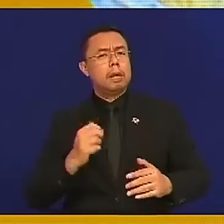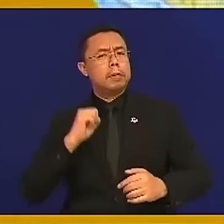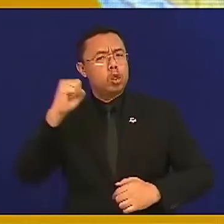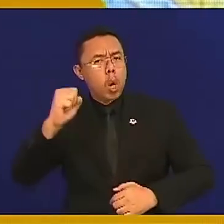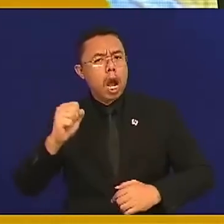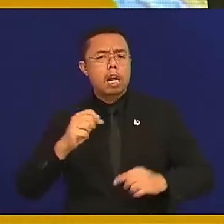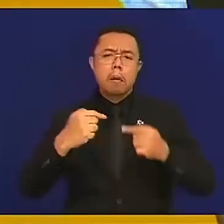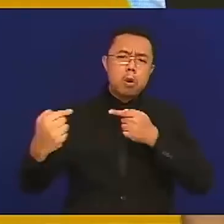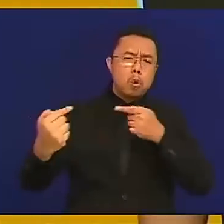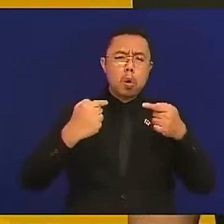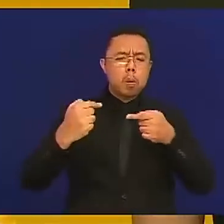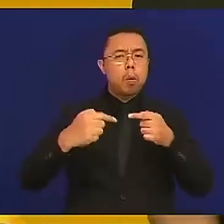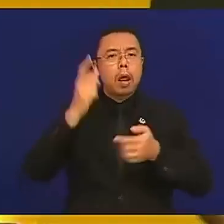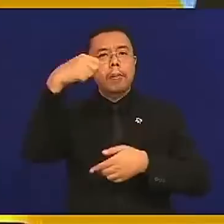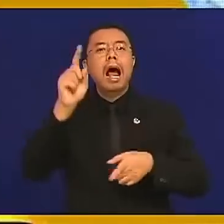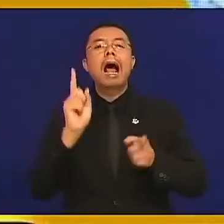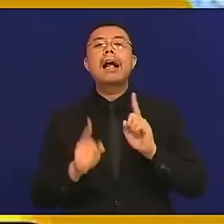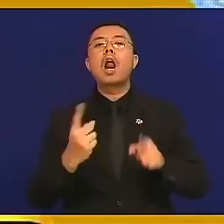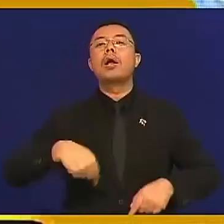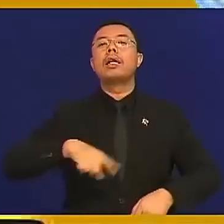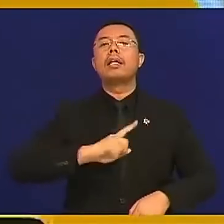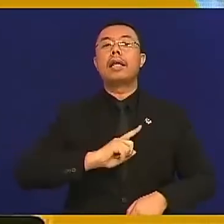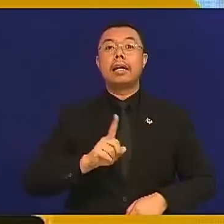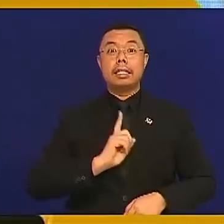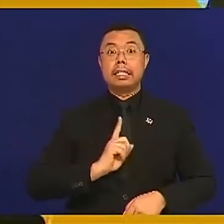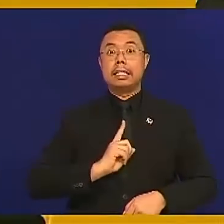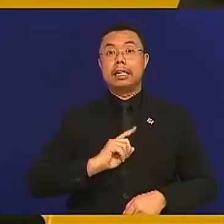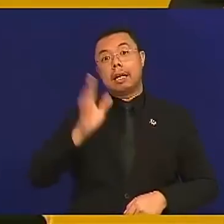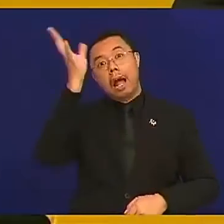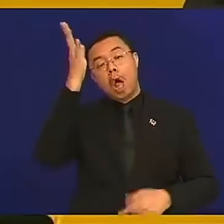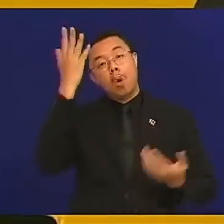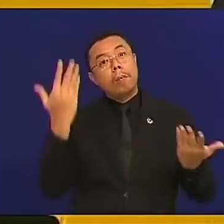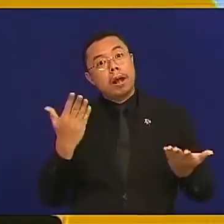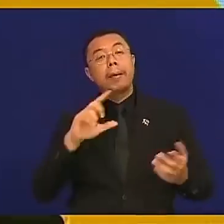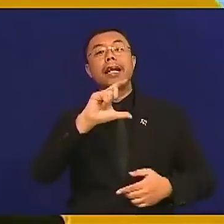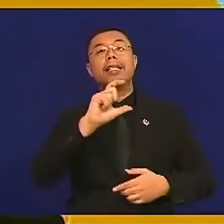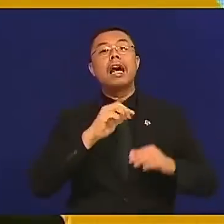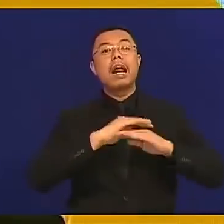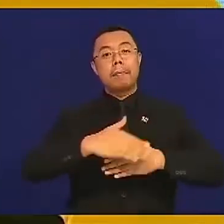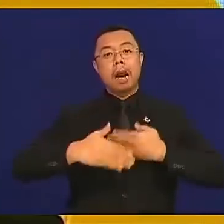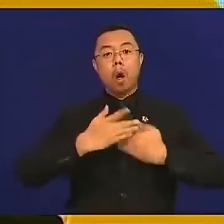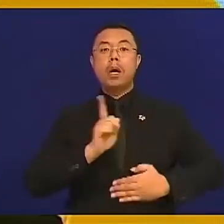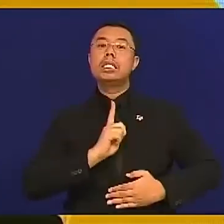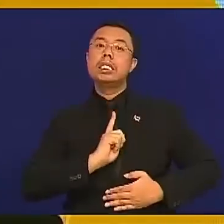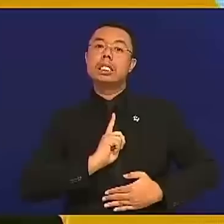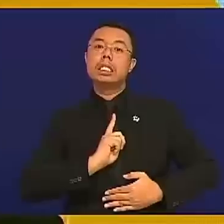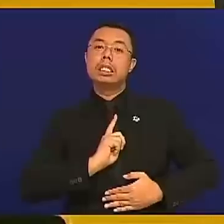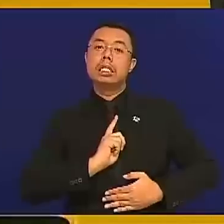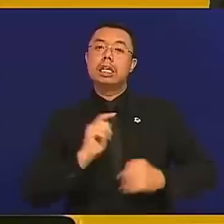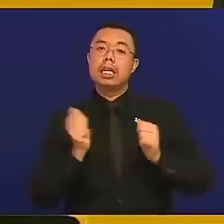perjuangan dan pergumulan yang benar kalau kita tidak mengerti bagaimana merawat diri sendiri dengan